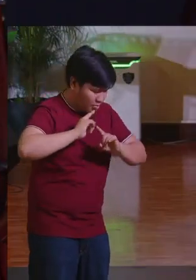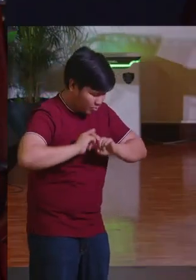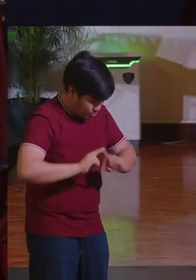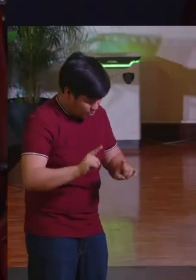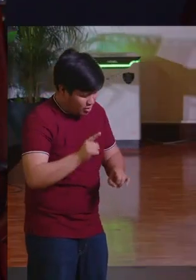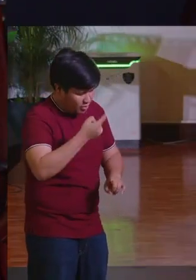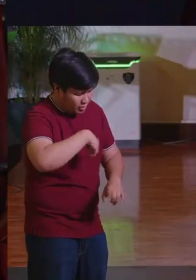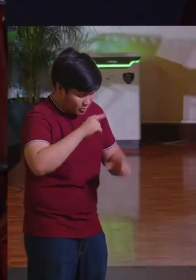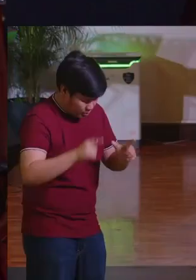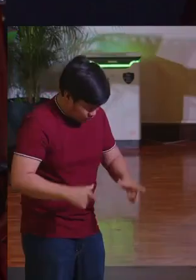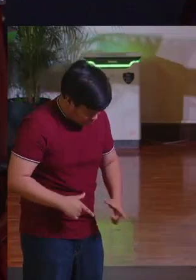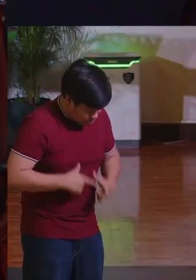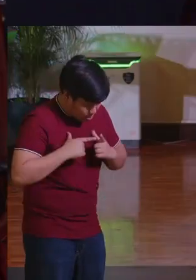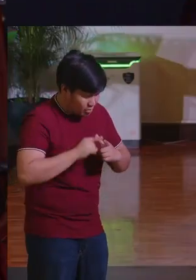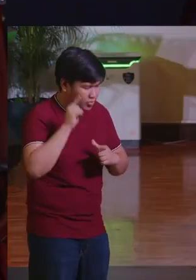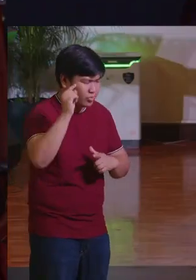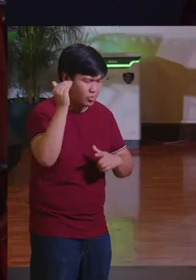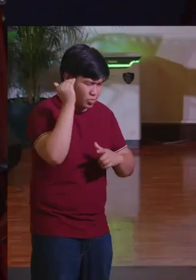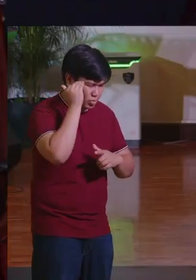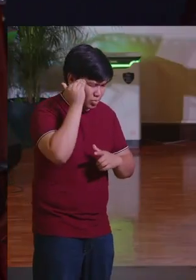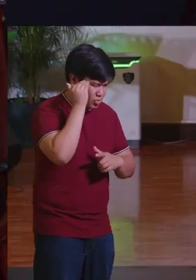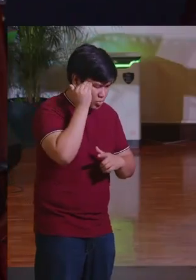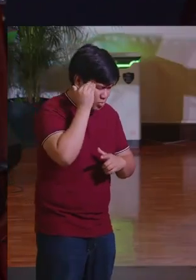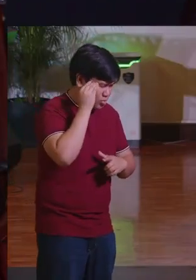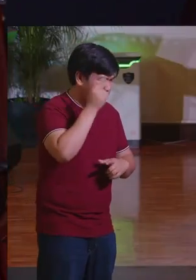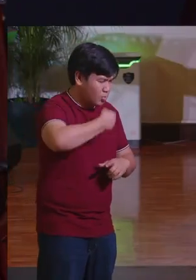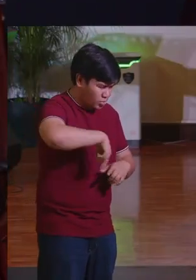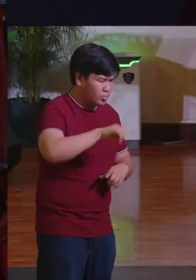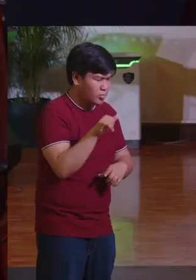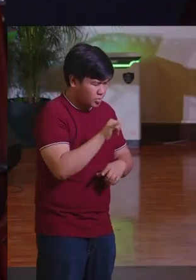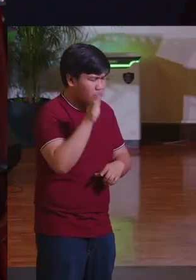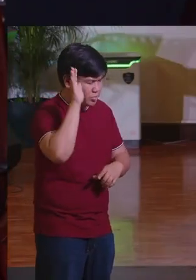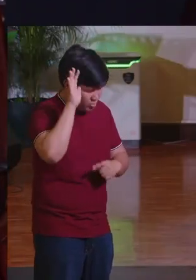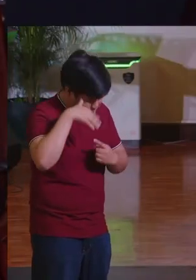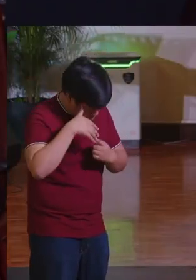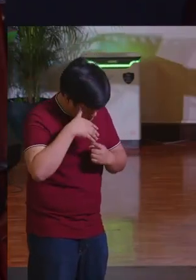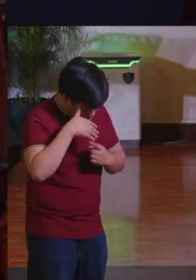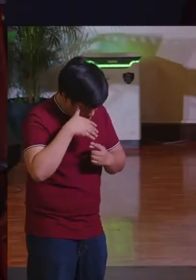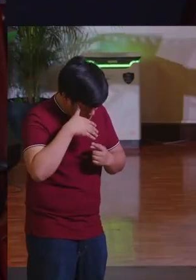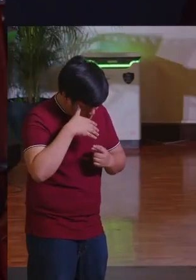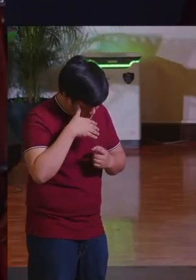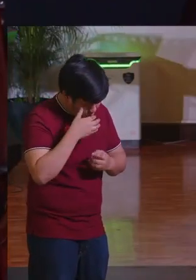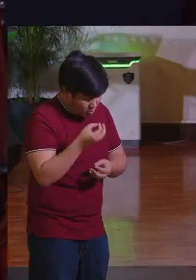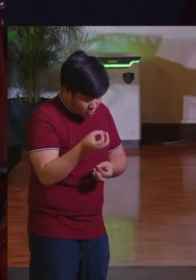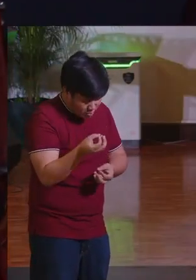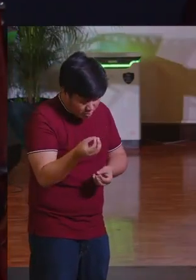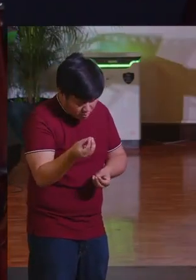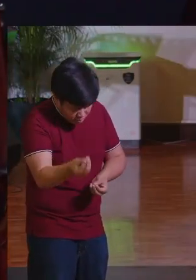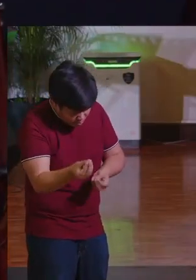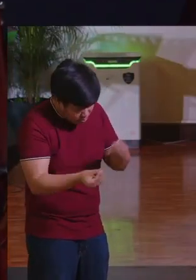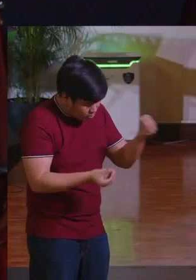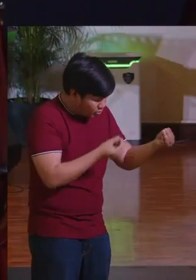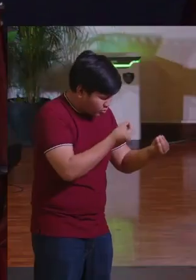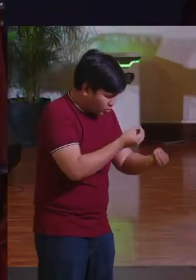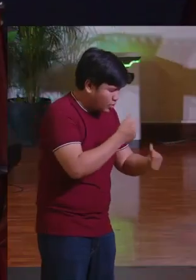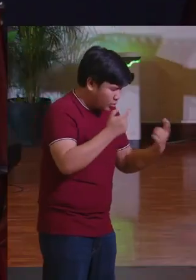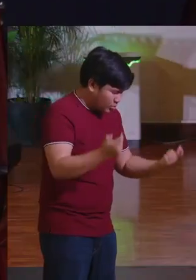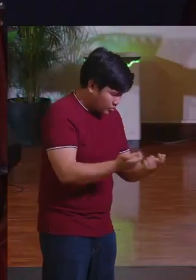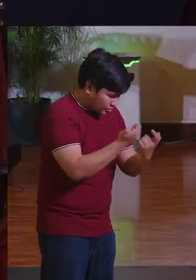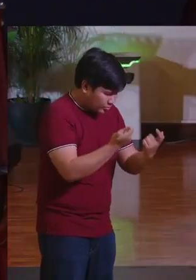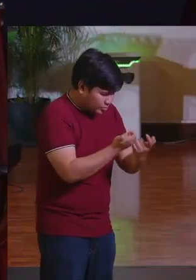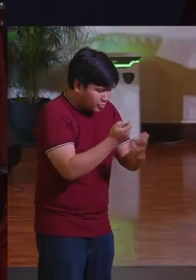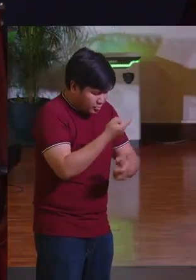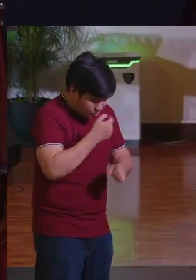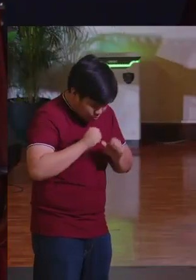aming buhay, Panginoon, batid mo po ang mga kompormiso. Ang maliliit na mga kompormiso ng aming pananampalataya